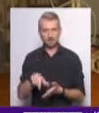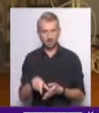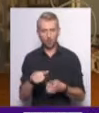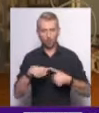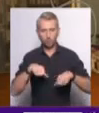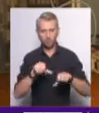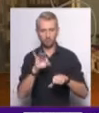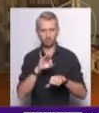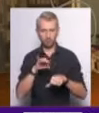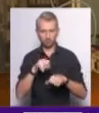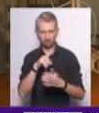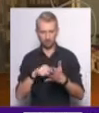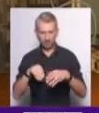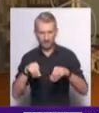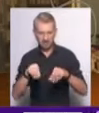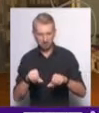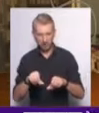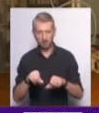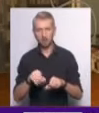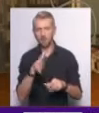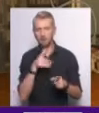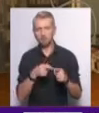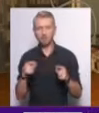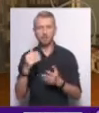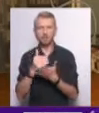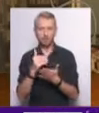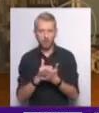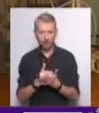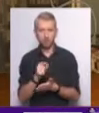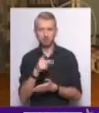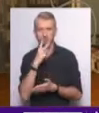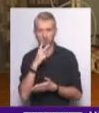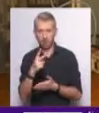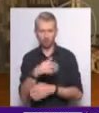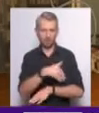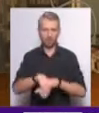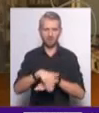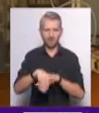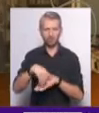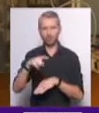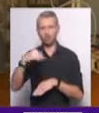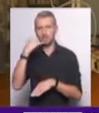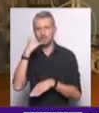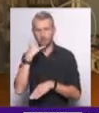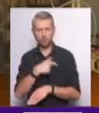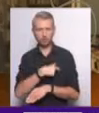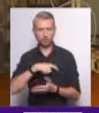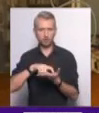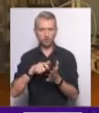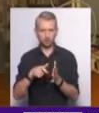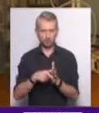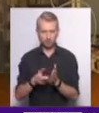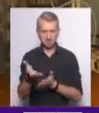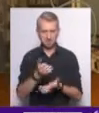комісії. А також, звичайно, нагадаю, що впродовж цього ефіру на ваших екранах буде його адреса депутатської приймальні. А також номер телефону його